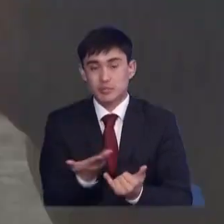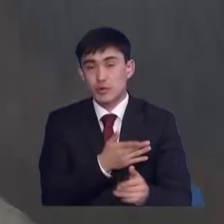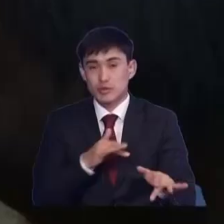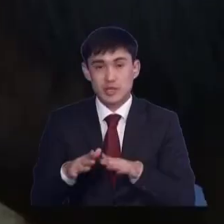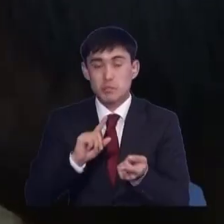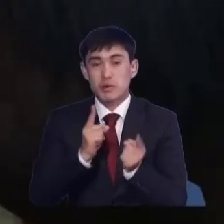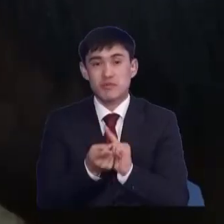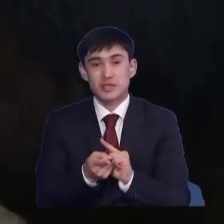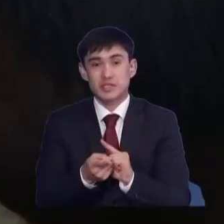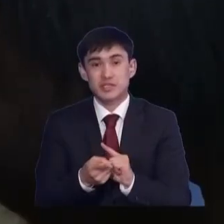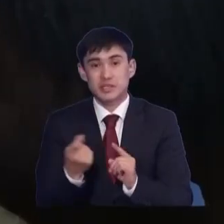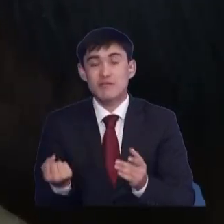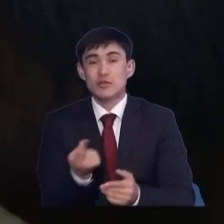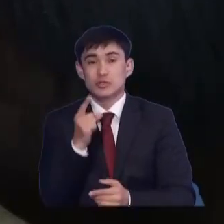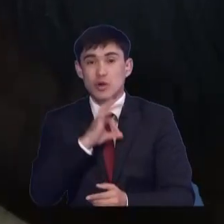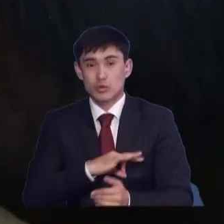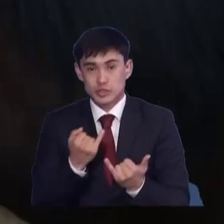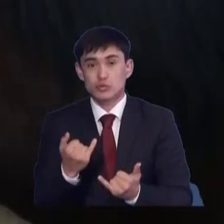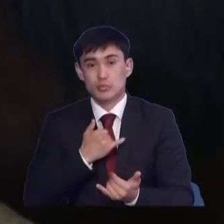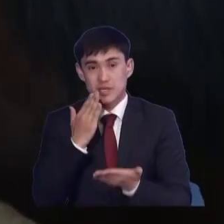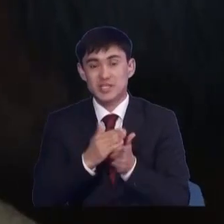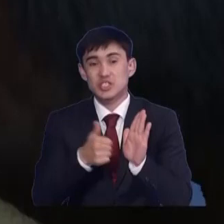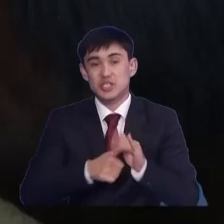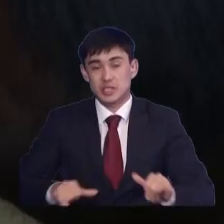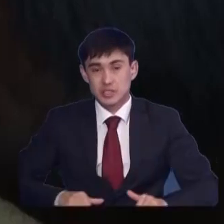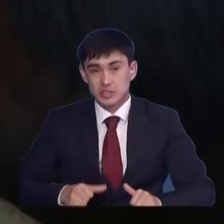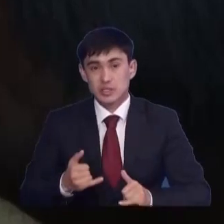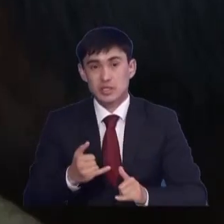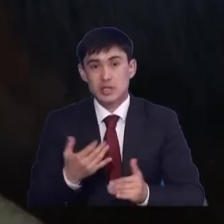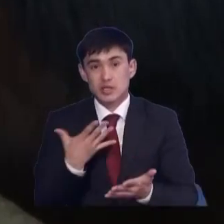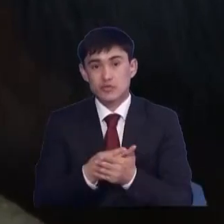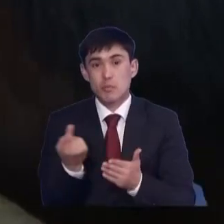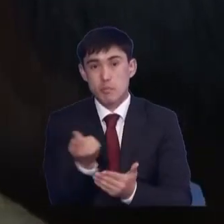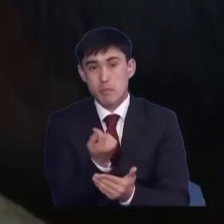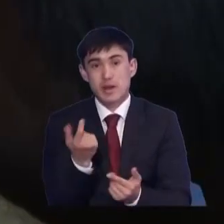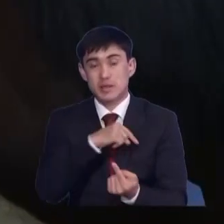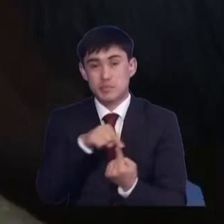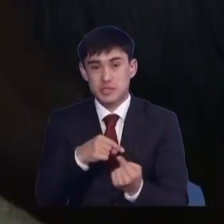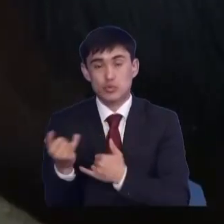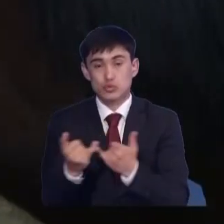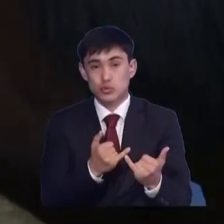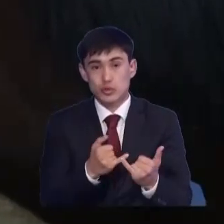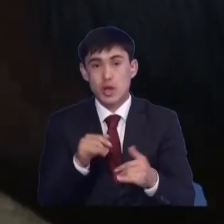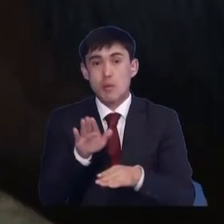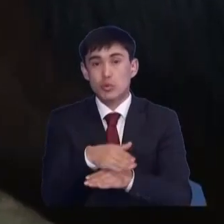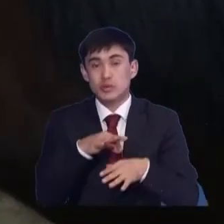дело превратилось в источник дохода. Сейчас у меня есть 6 лошадей. У нас свой маленький бизнес. Это услуги, прогулки на лошадях, стрельба из